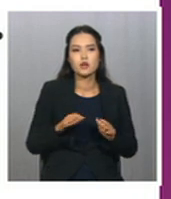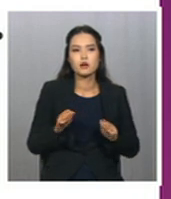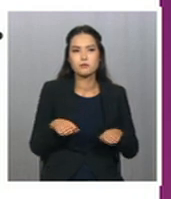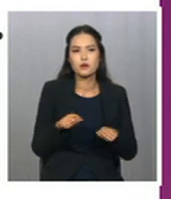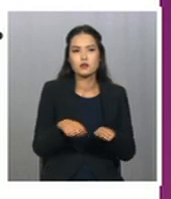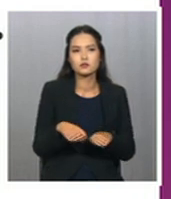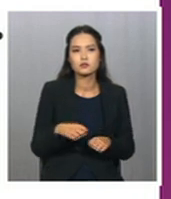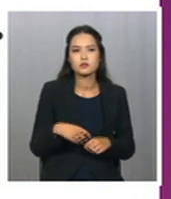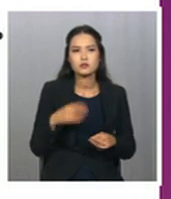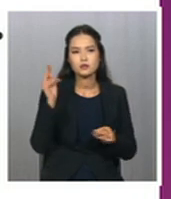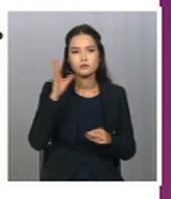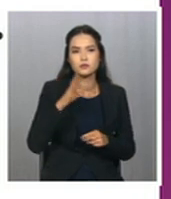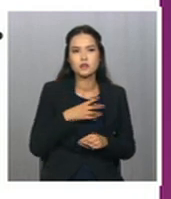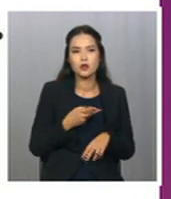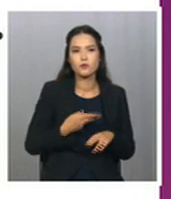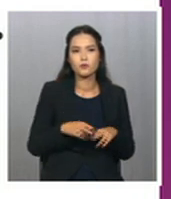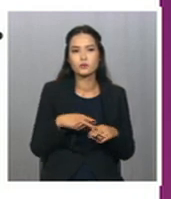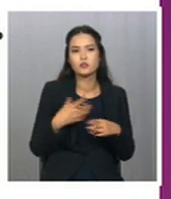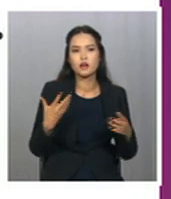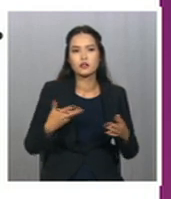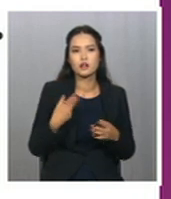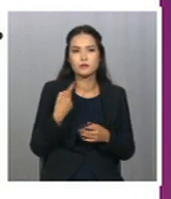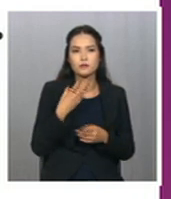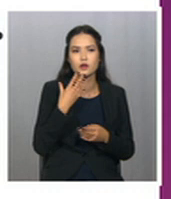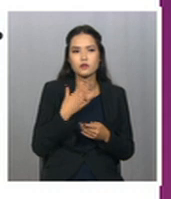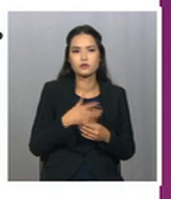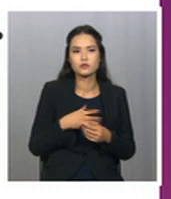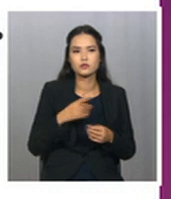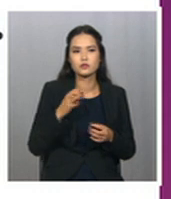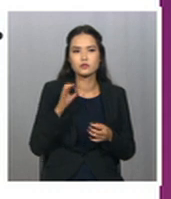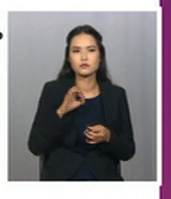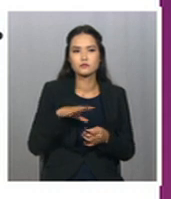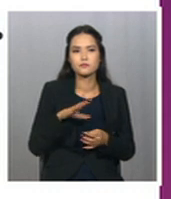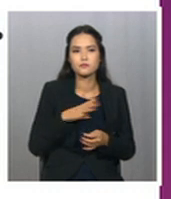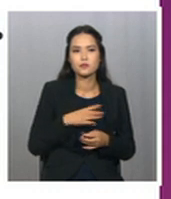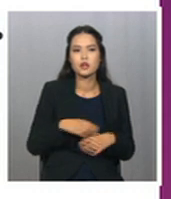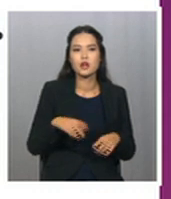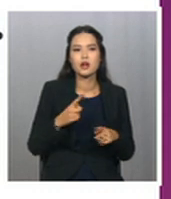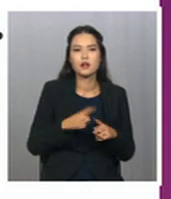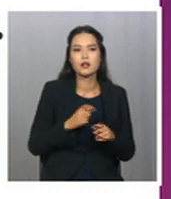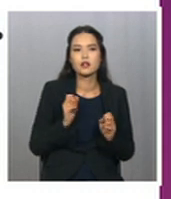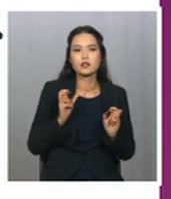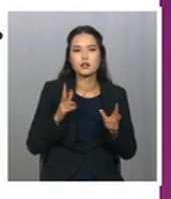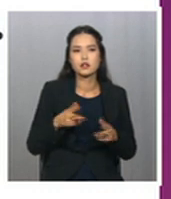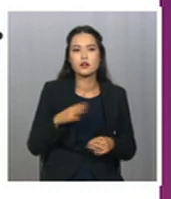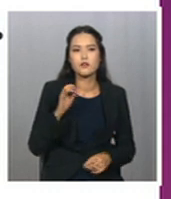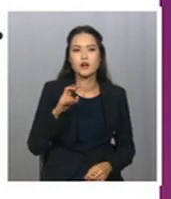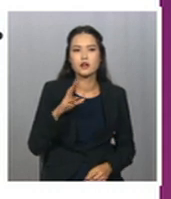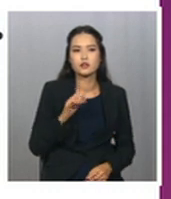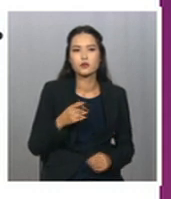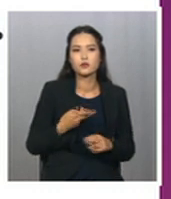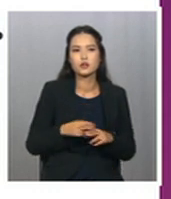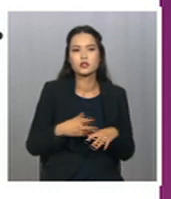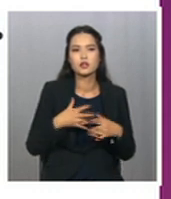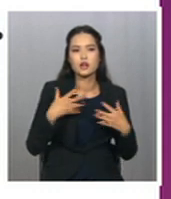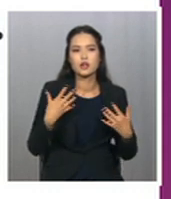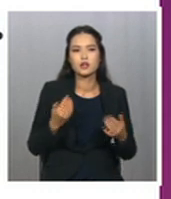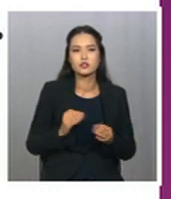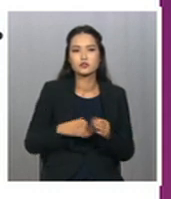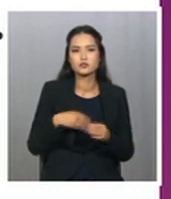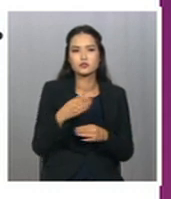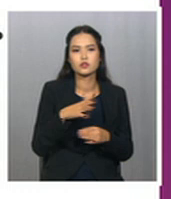және өзіне ешқандай да бір аяушылық беруге тыйым салады. Аталған трагедия Франклинді одан әрі жігерлендіре түседі